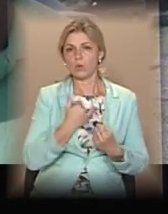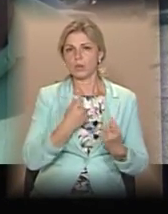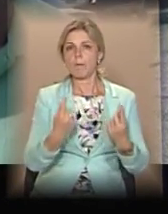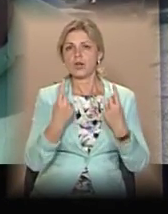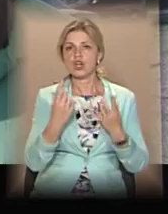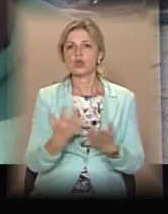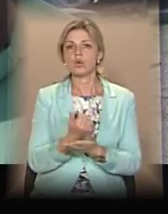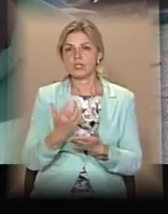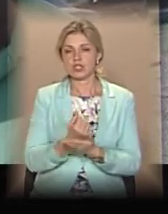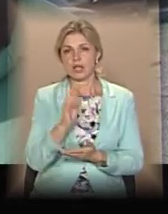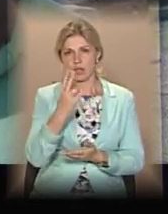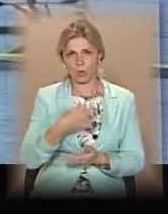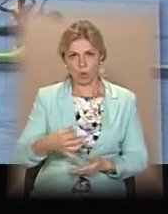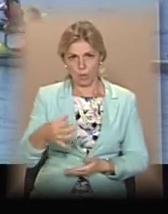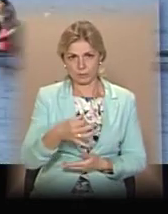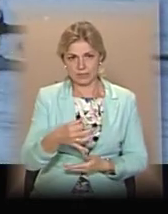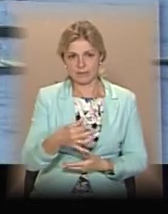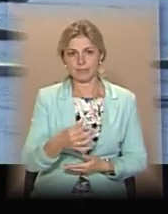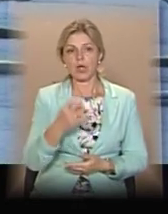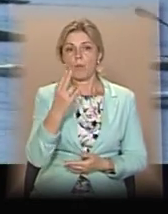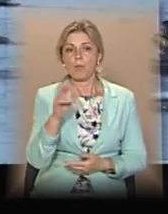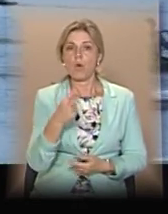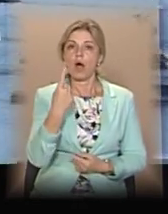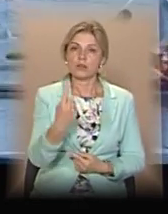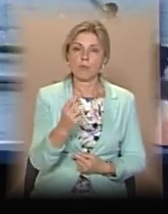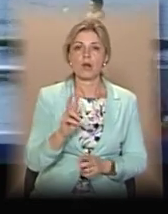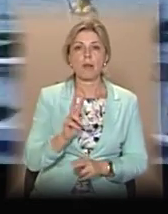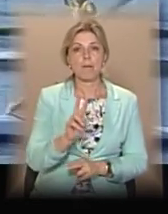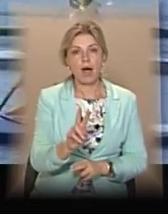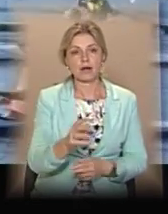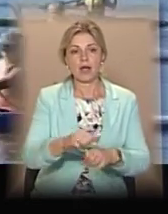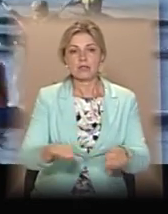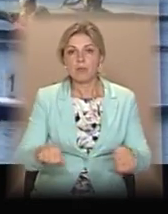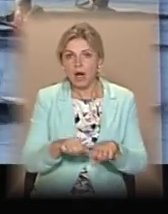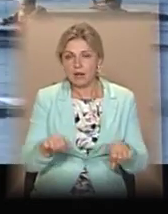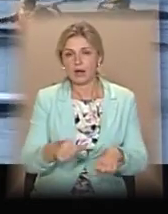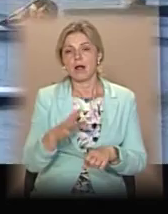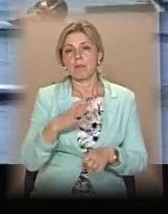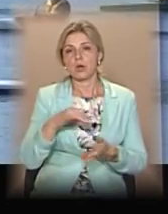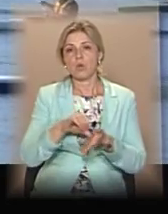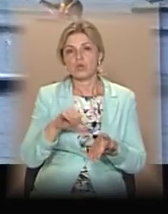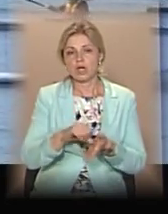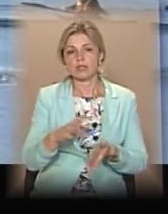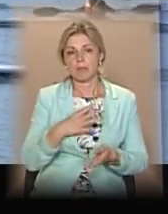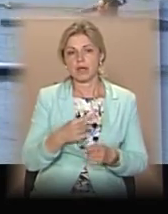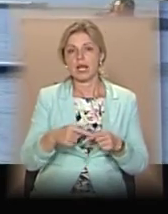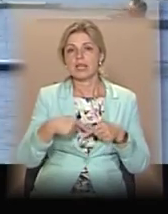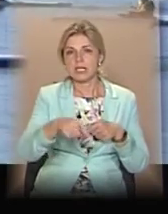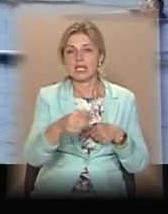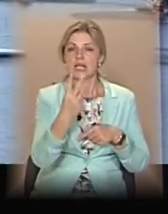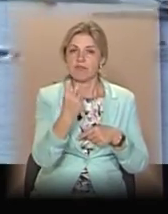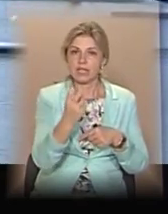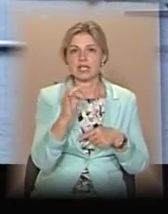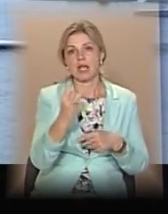Ніколаївській області на світовій арені. У поодиноких і парних змаганнях на байдарках і каное учасники проходили дистанції 200 і